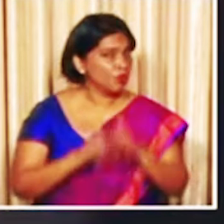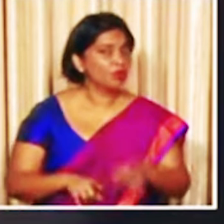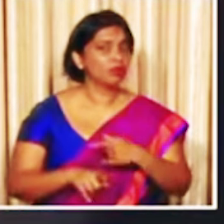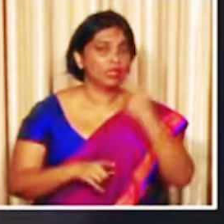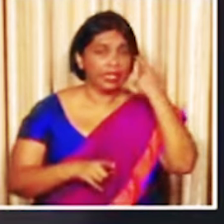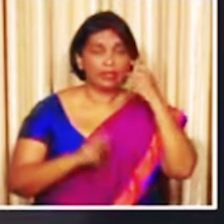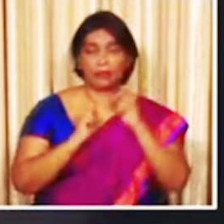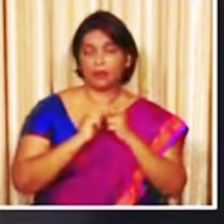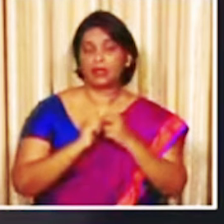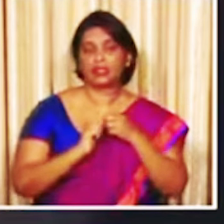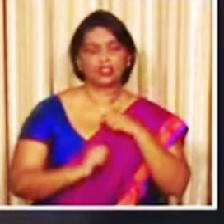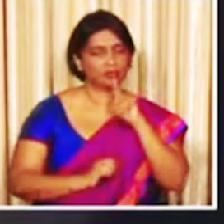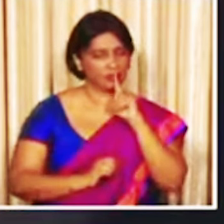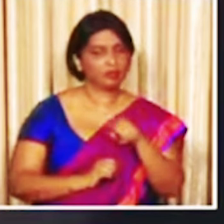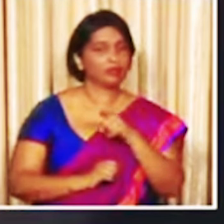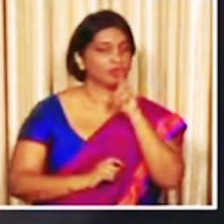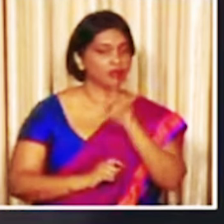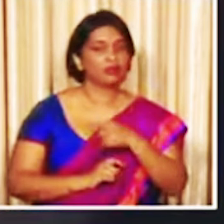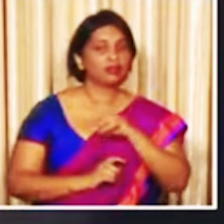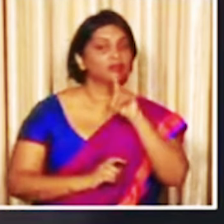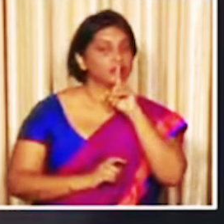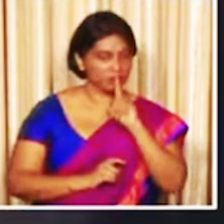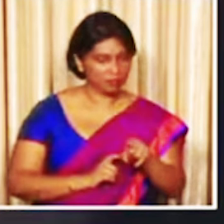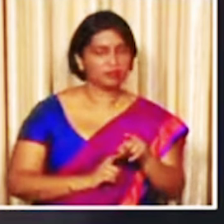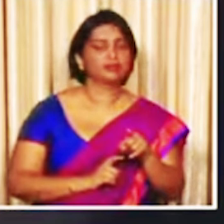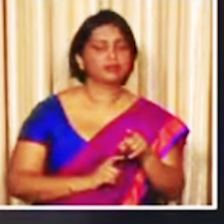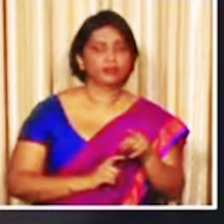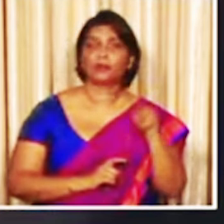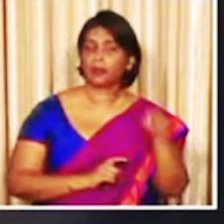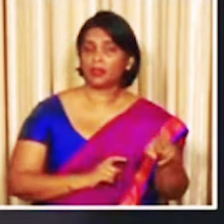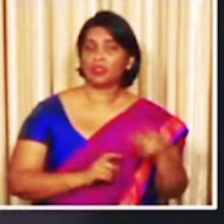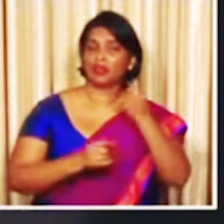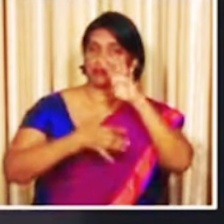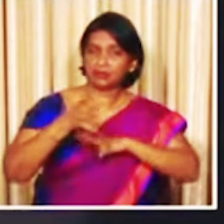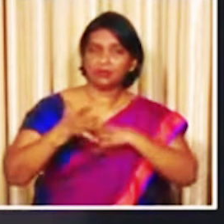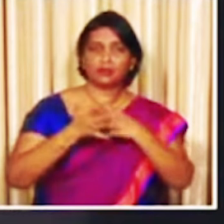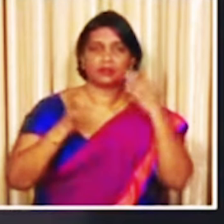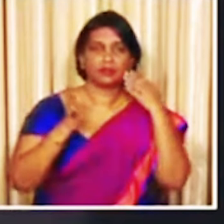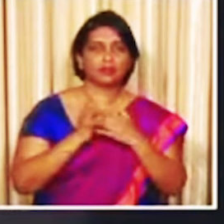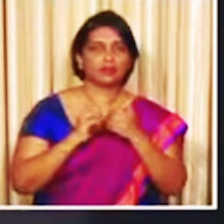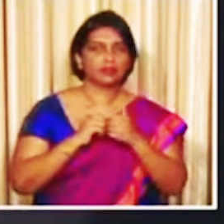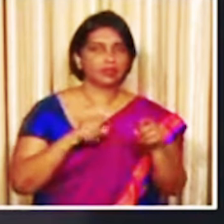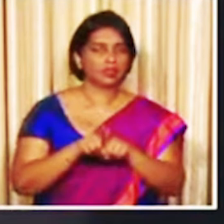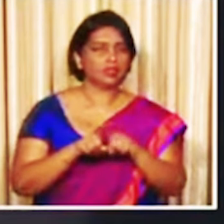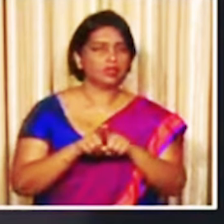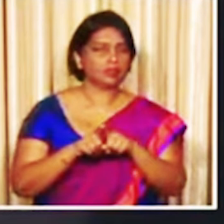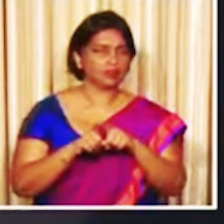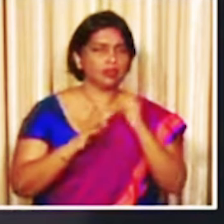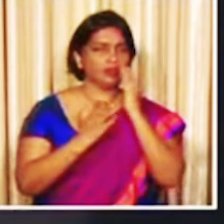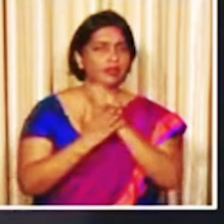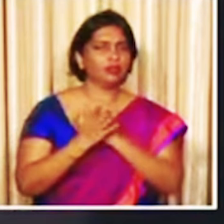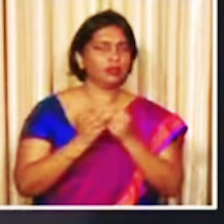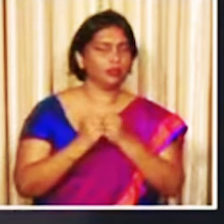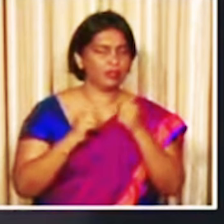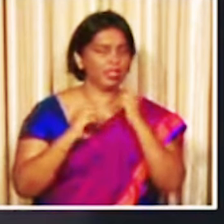මානසික ප්‍රශ්නේ ගැන මම කතා කරන්නේ. ඒ නිසා මම ඔබතුමාට යෝජනා කරනවා මේ සැරේ අයවැයෙන්වත් මුදල් වෙන් කරගන්න ඒ සඳහා